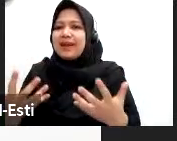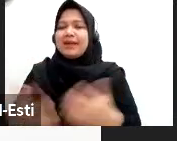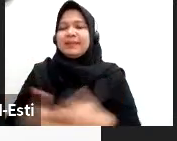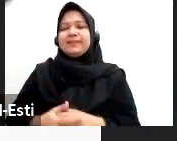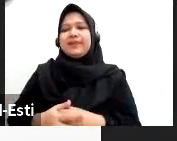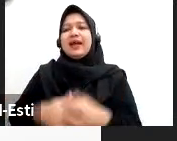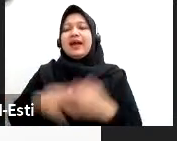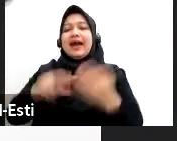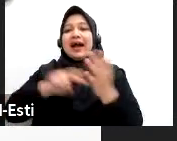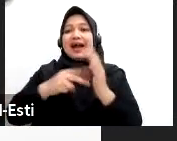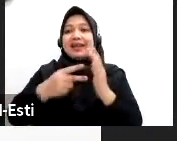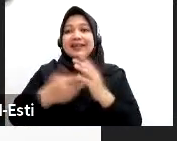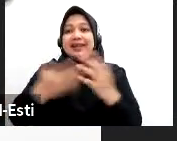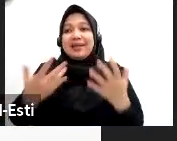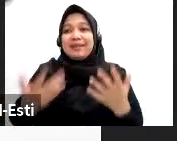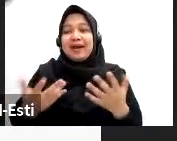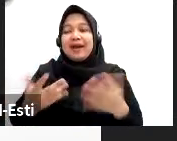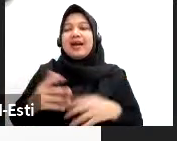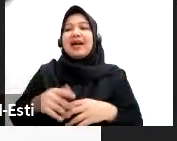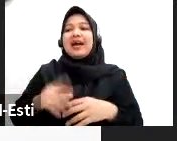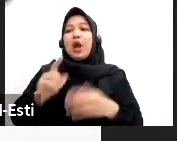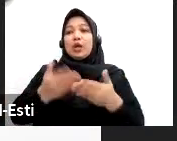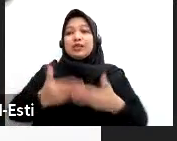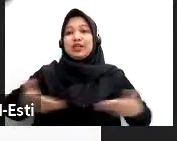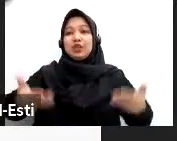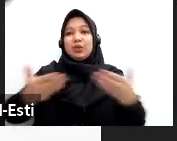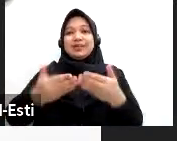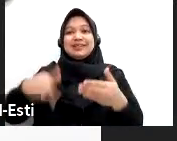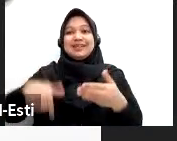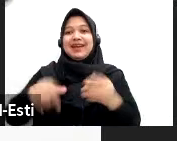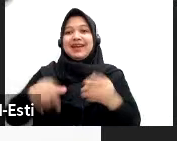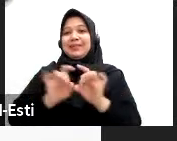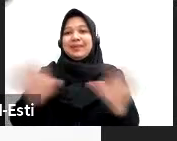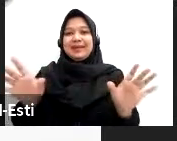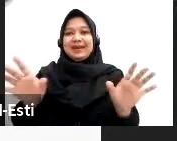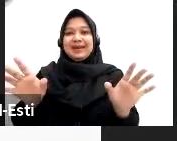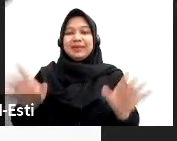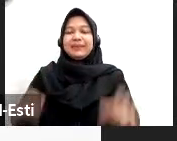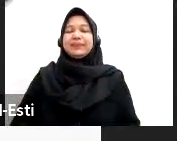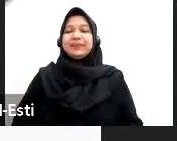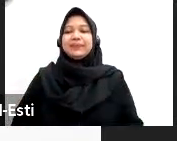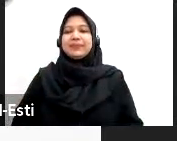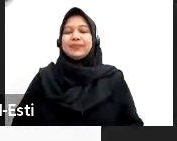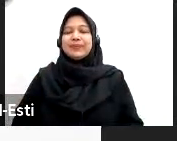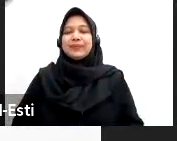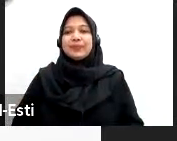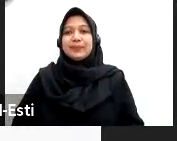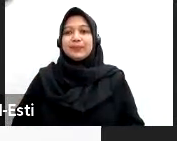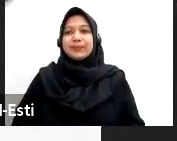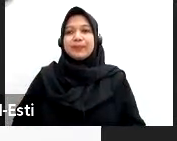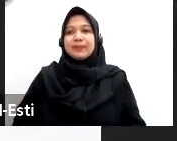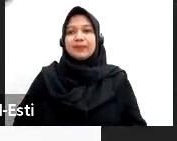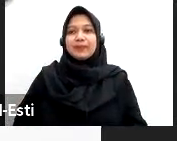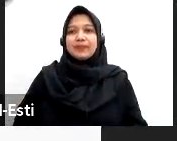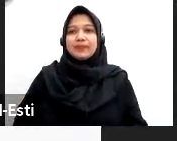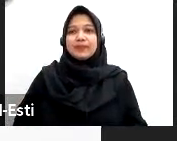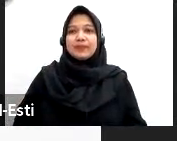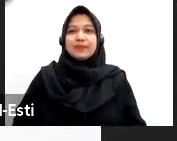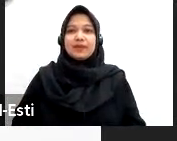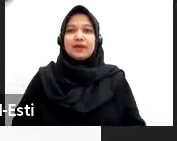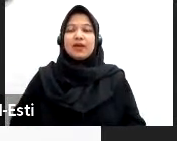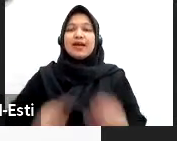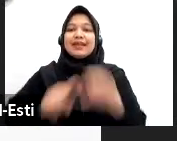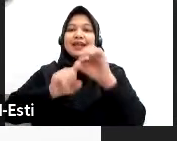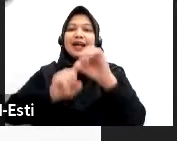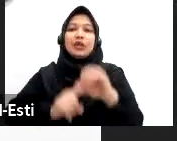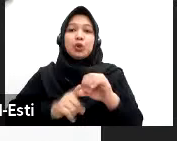berarti ini akan berbeda dengan situasi sekarang Ibu dan Bapak tergantung mana yang akan